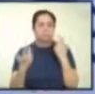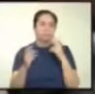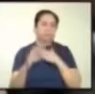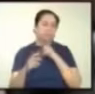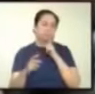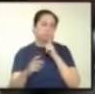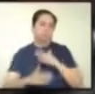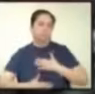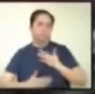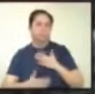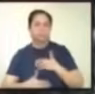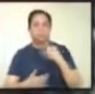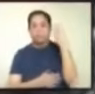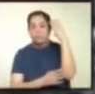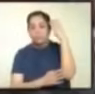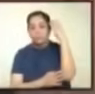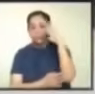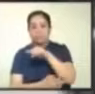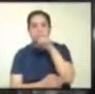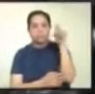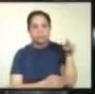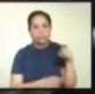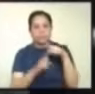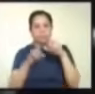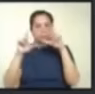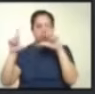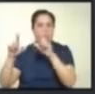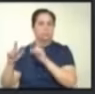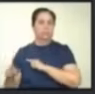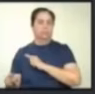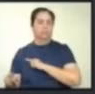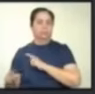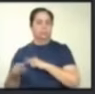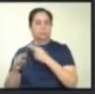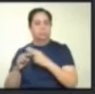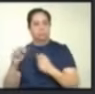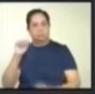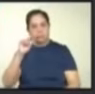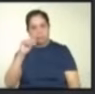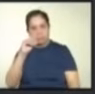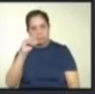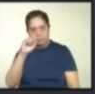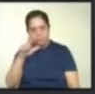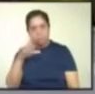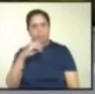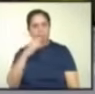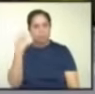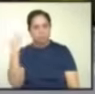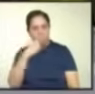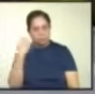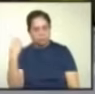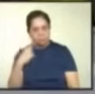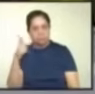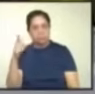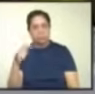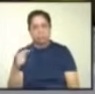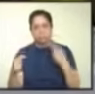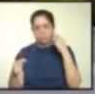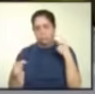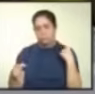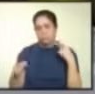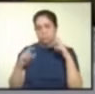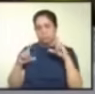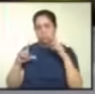namin. Pinsan ng ama ni Jonathan ang nahatulang guilty na sina Andal Jr. at Zaldi. Isang civilian volunteer